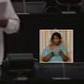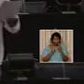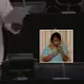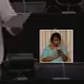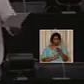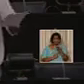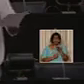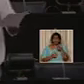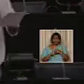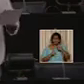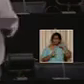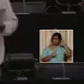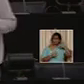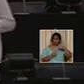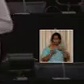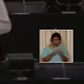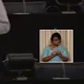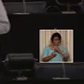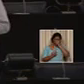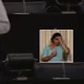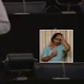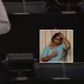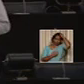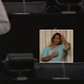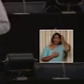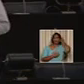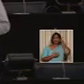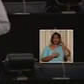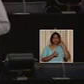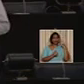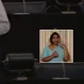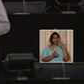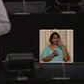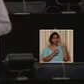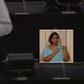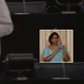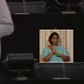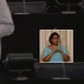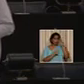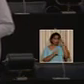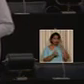मेक अबतुमा विश्वास करना मेहम ओण कल पोलिस पोलिस बार आरक्षा बार अमतुमा वशी